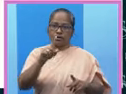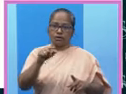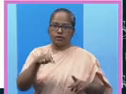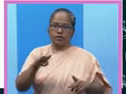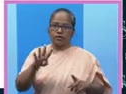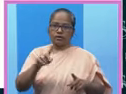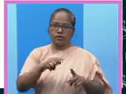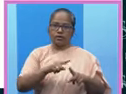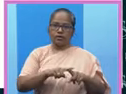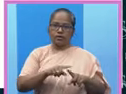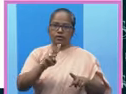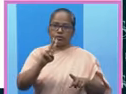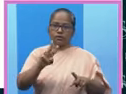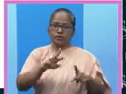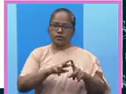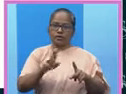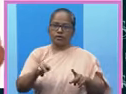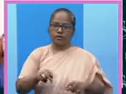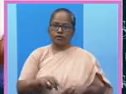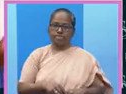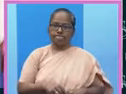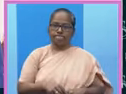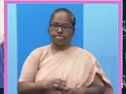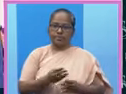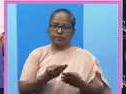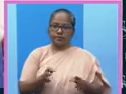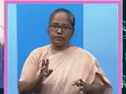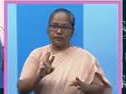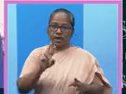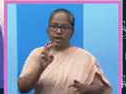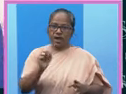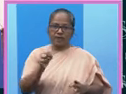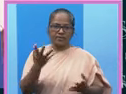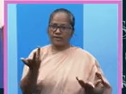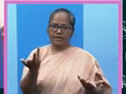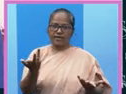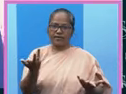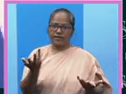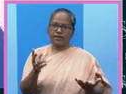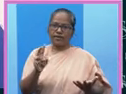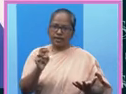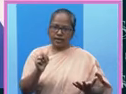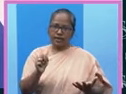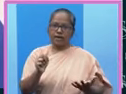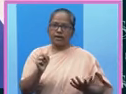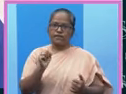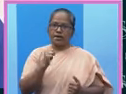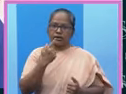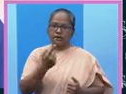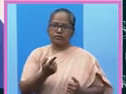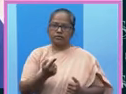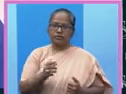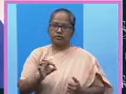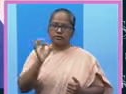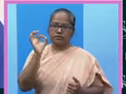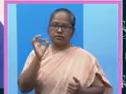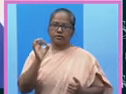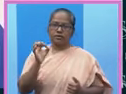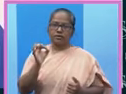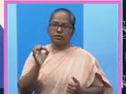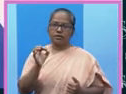1/4 இன்ட்டு 2πr. இப்போ பிரிவுகள் n அப்படிங்கிறது தெரியாது, எது வேணாலும் இருக்கலாம். அப்போ n அப்படின்னா வில்லி நீளம் என்னாச்சு?